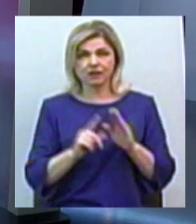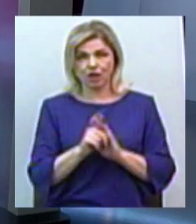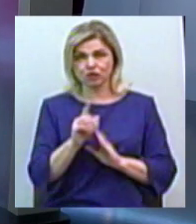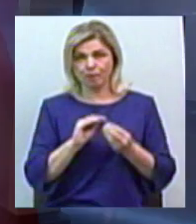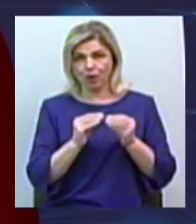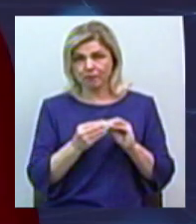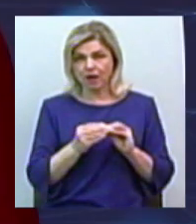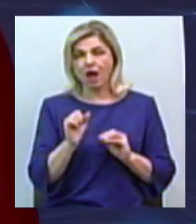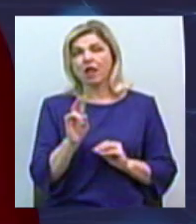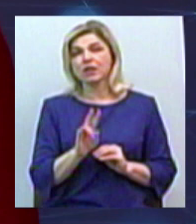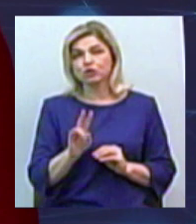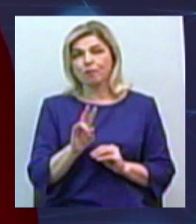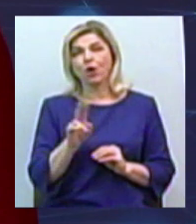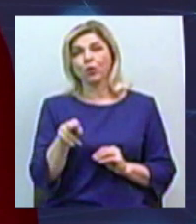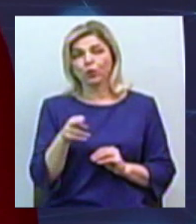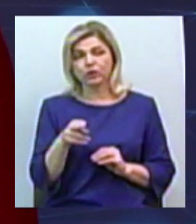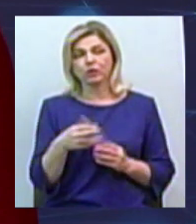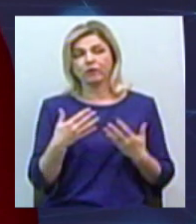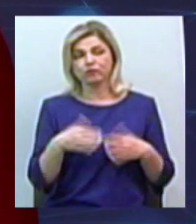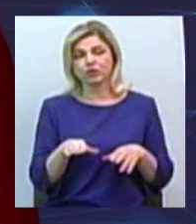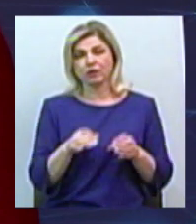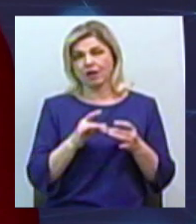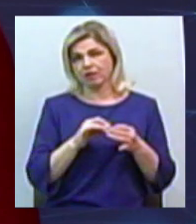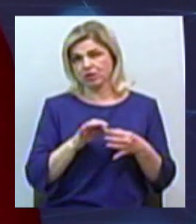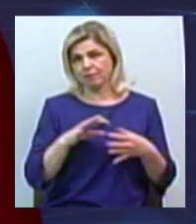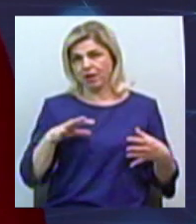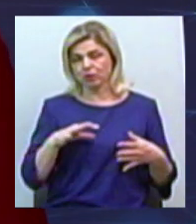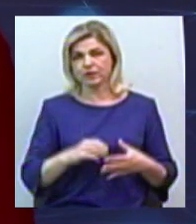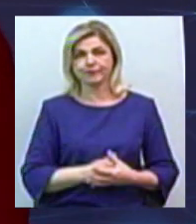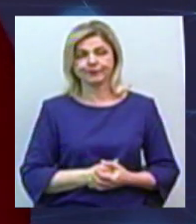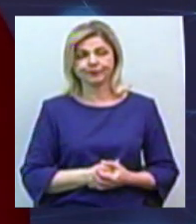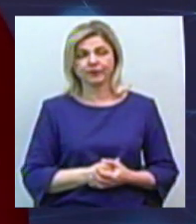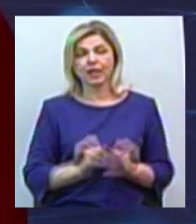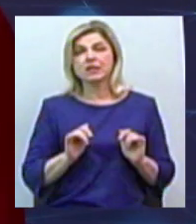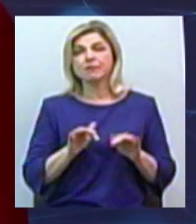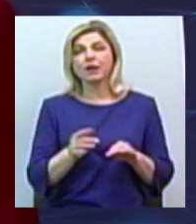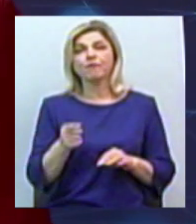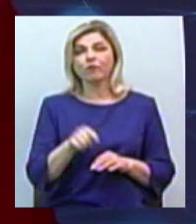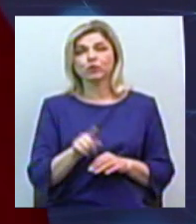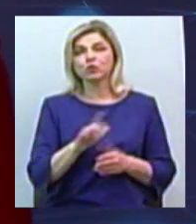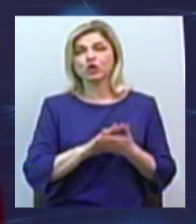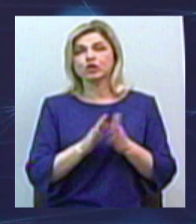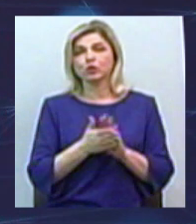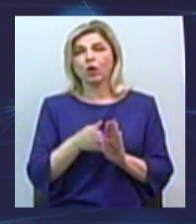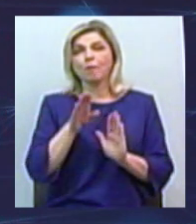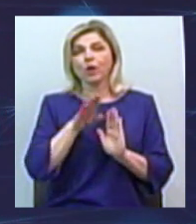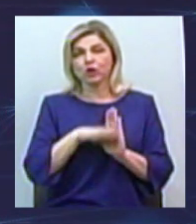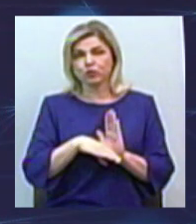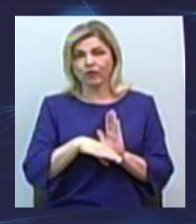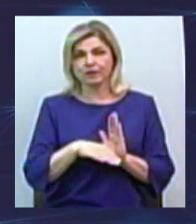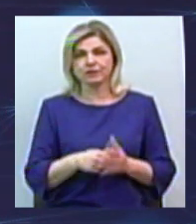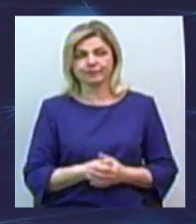ну, в листопаді, в грудні вже воно розпалося. Справа в тому, що там ситуація погіршувалася.